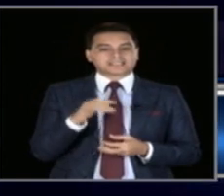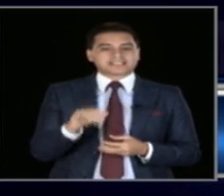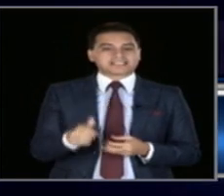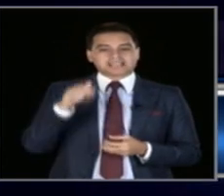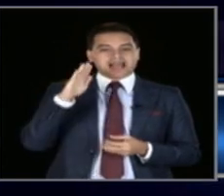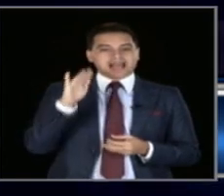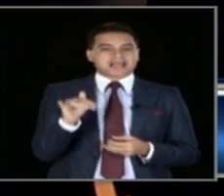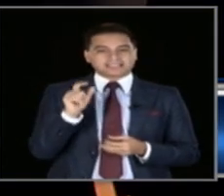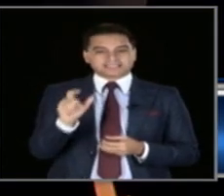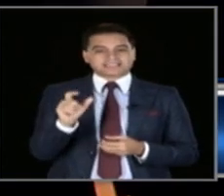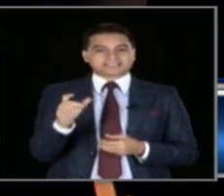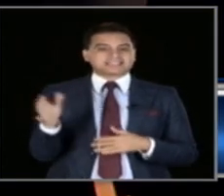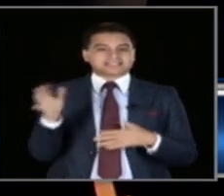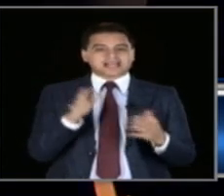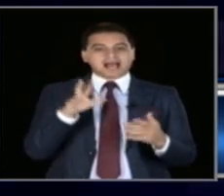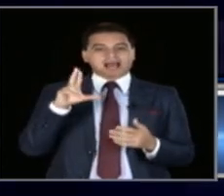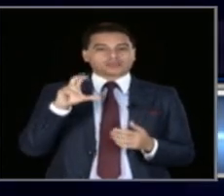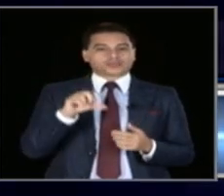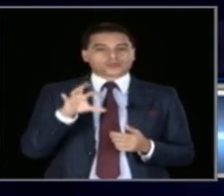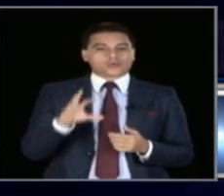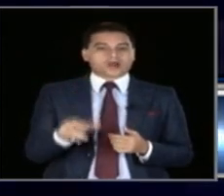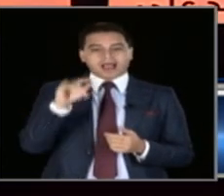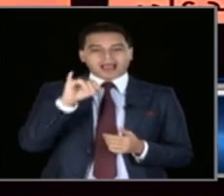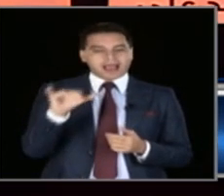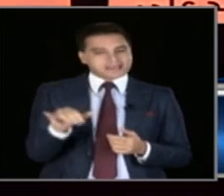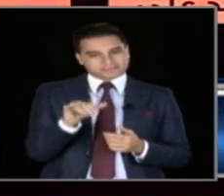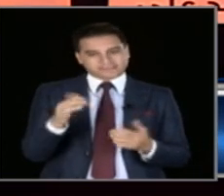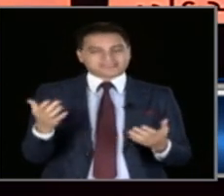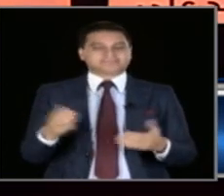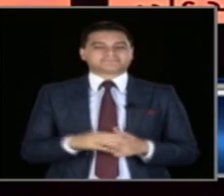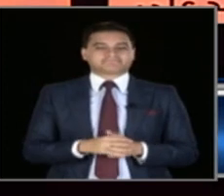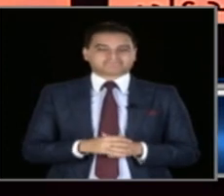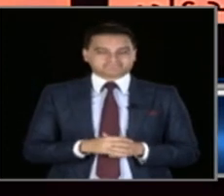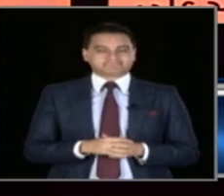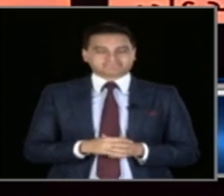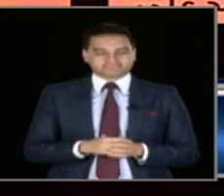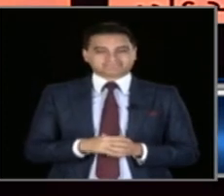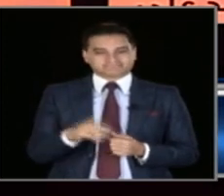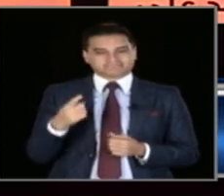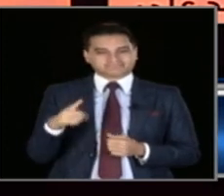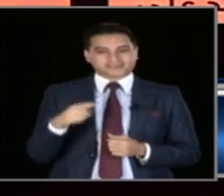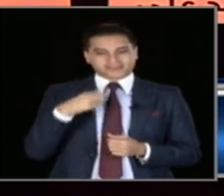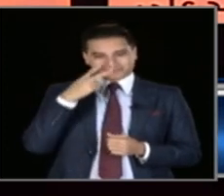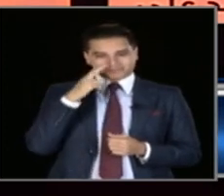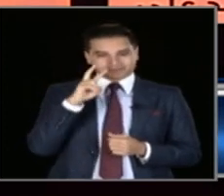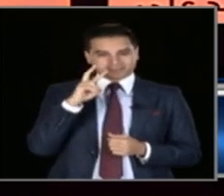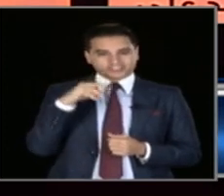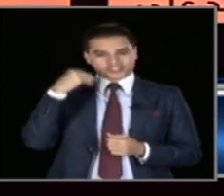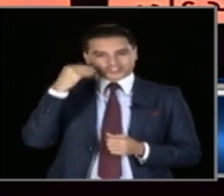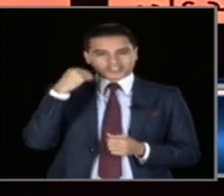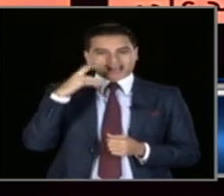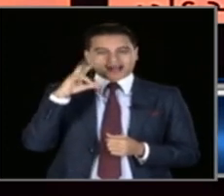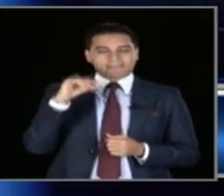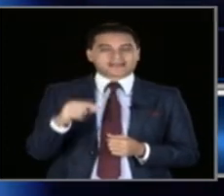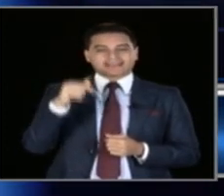ياسين. ياسين التهامي. التهامي يا ايمان. بالظبط كده. انا ما خدتش بالي من كلمة شيخ المداحين.